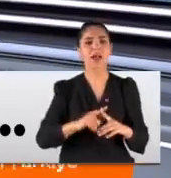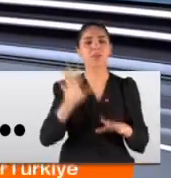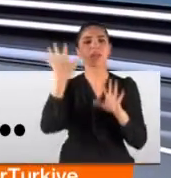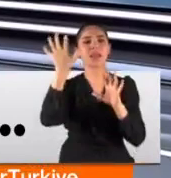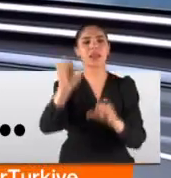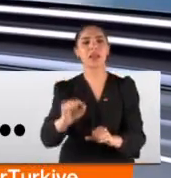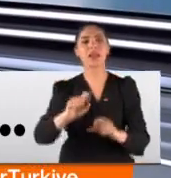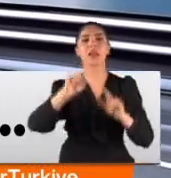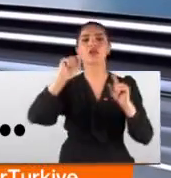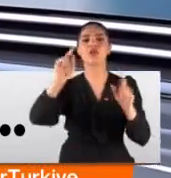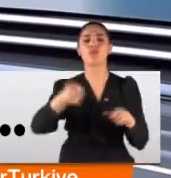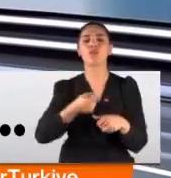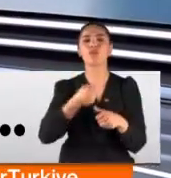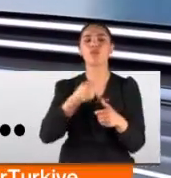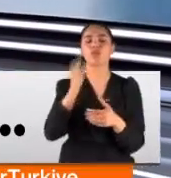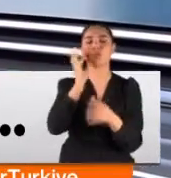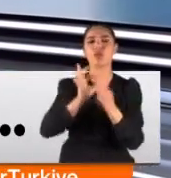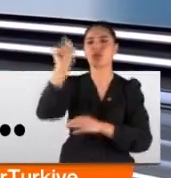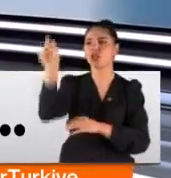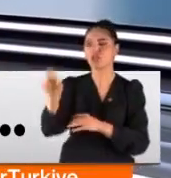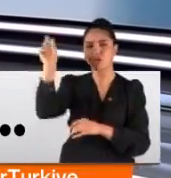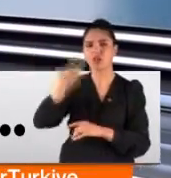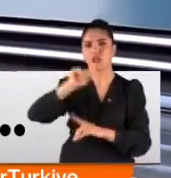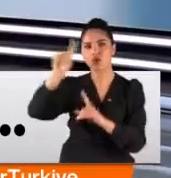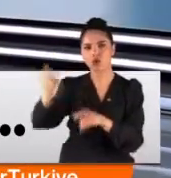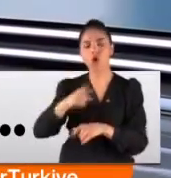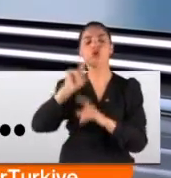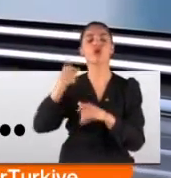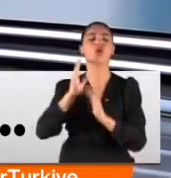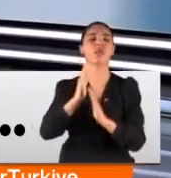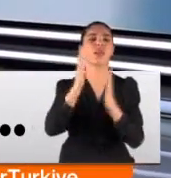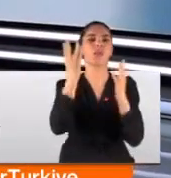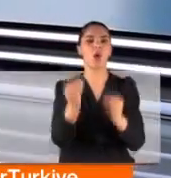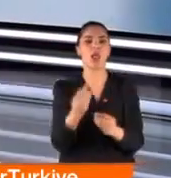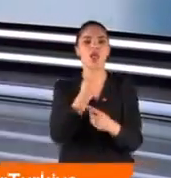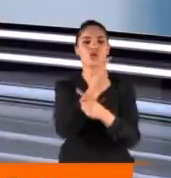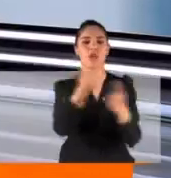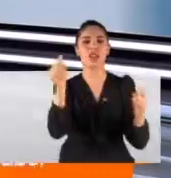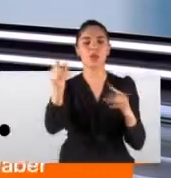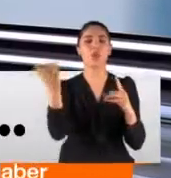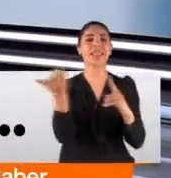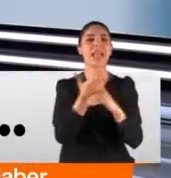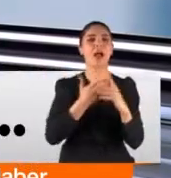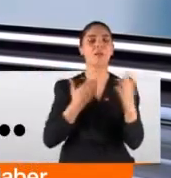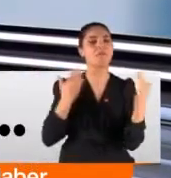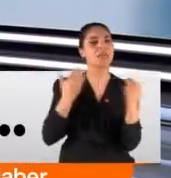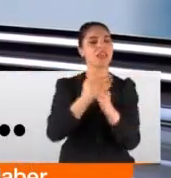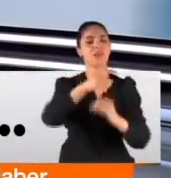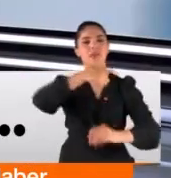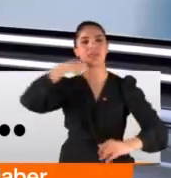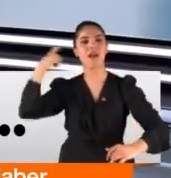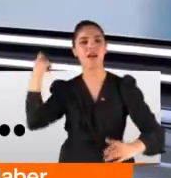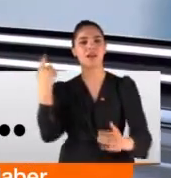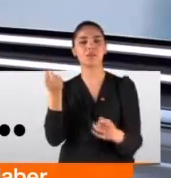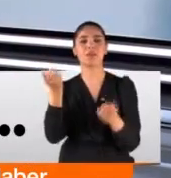yakaladığımız, tespit ettiğimiz tüm hainlerden sorduk, sormaya devam edeceğiz dedi. Bu darbe girişimi tarihimizdeki